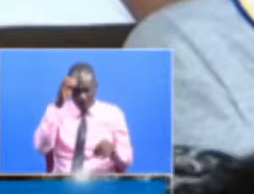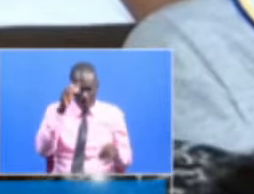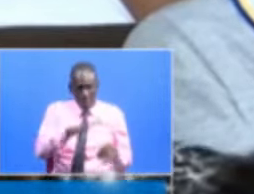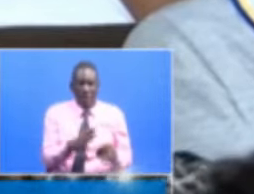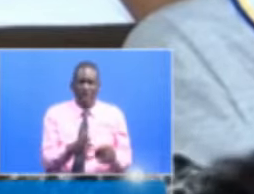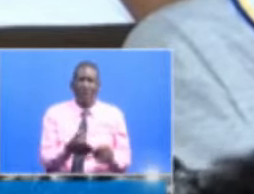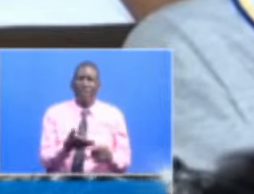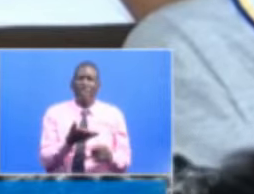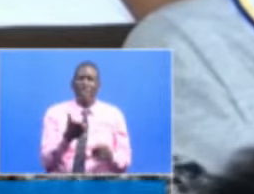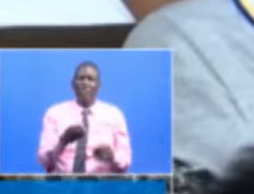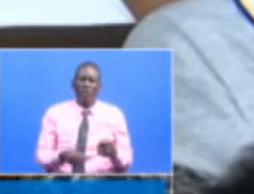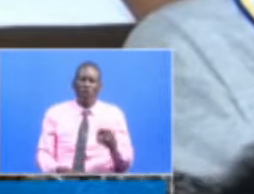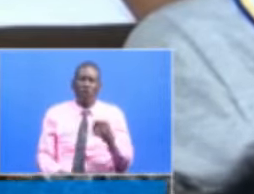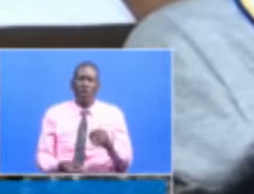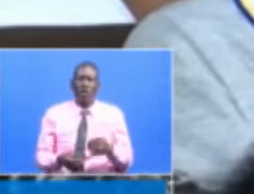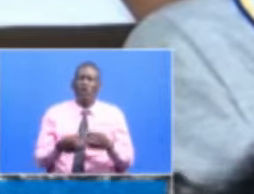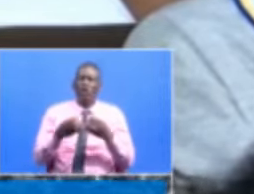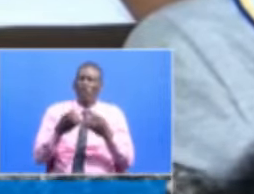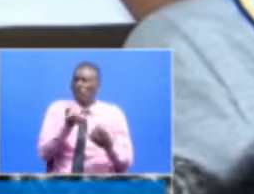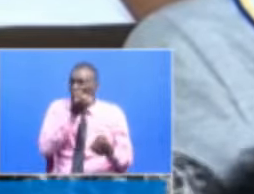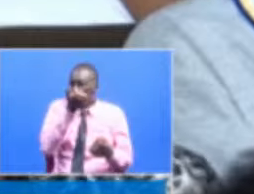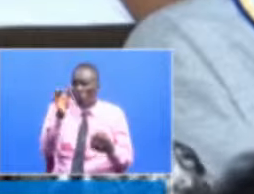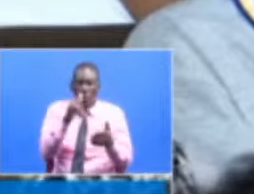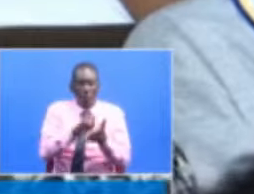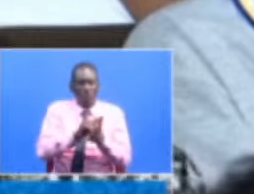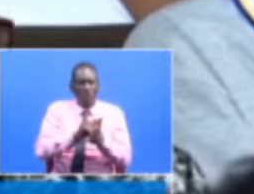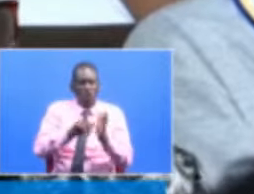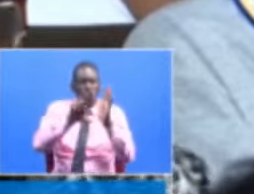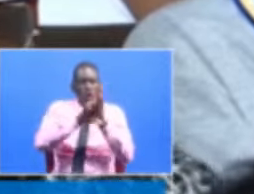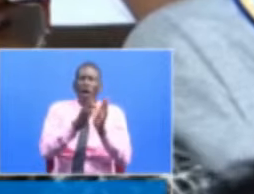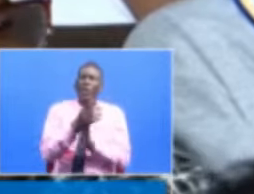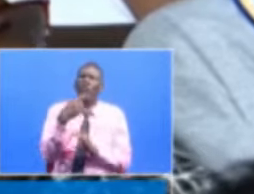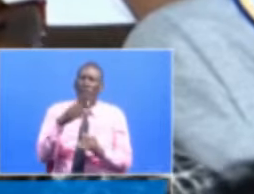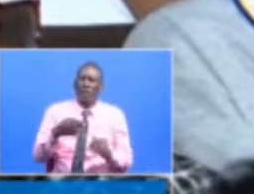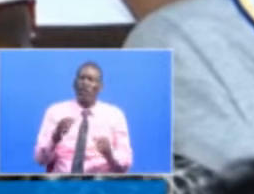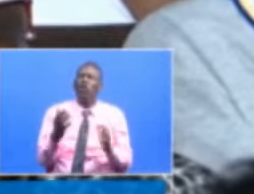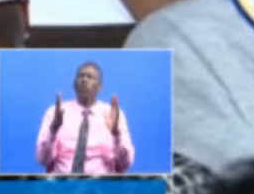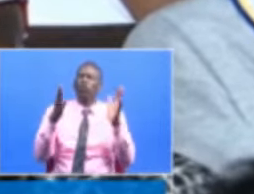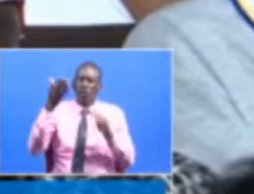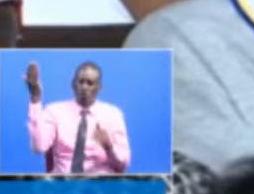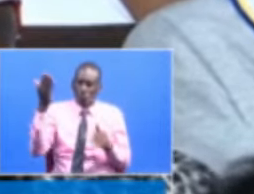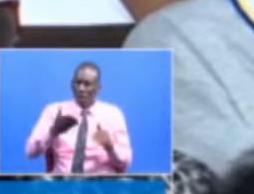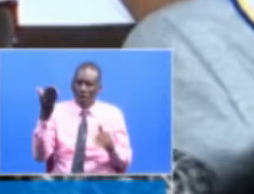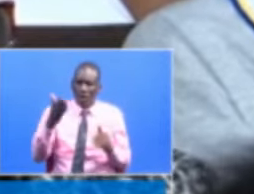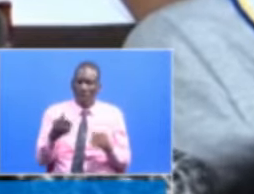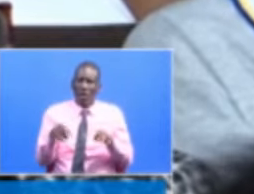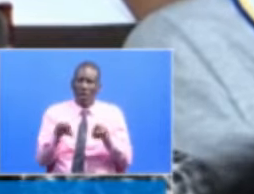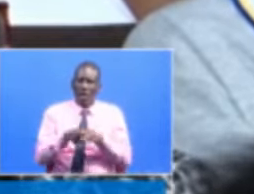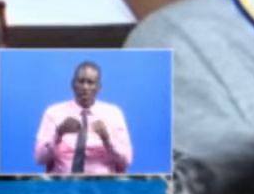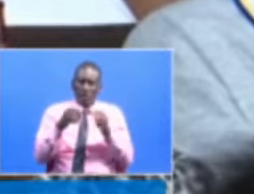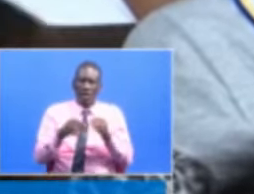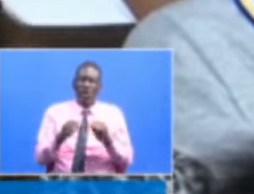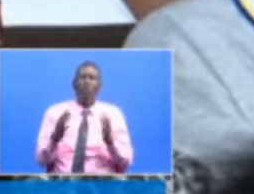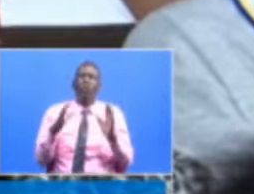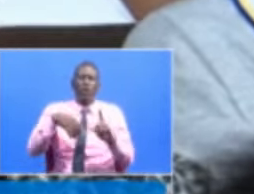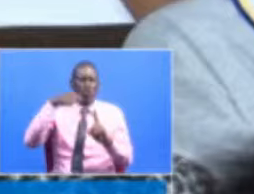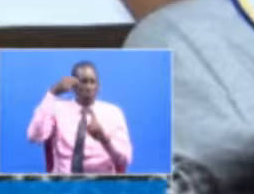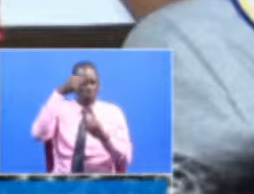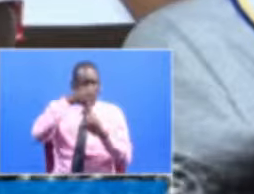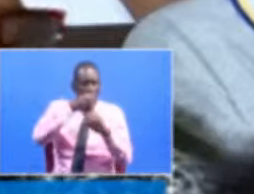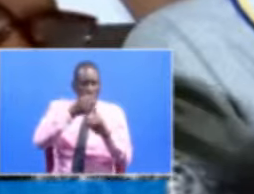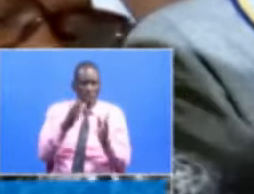wakaashiria sheria hiyo, wakasema misitu ikatwe. Mimi kama shahidi ya kuangalia vile misitu ilikatwa, baadaye vile ilikatwa Mount Kenya